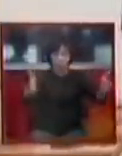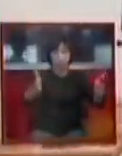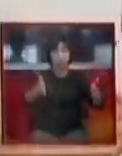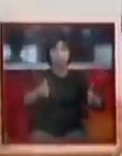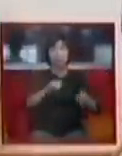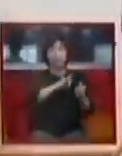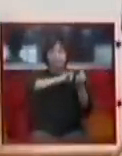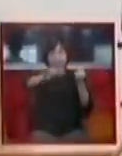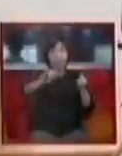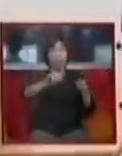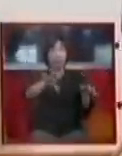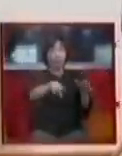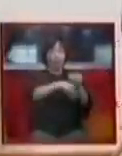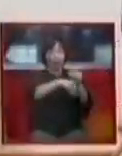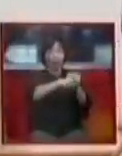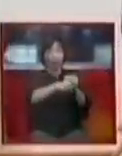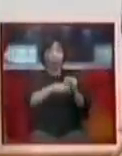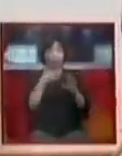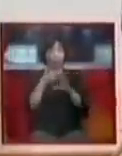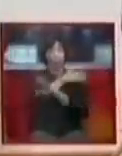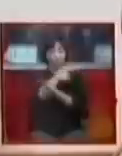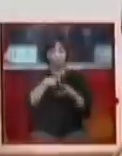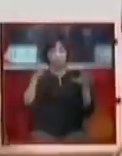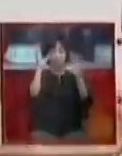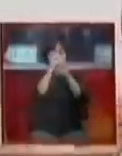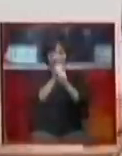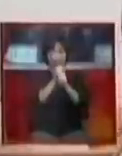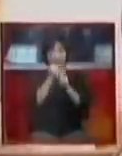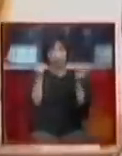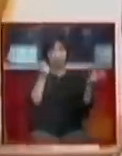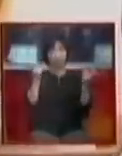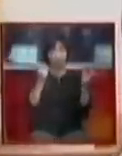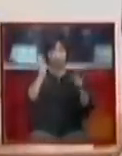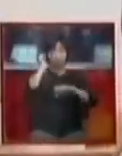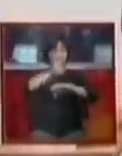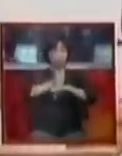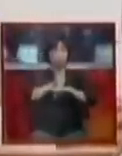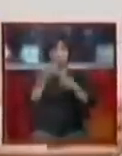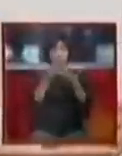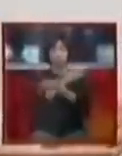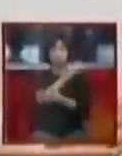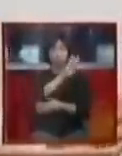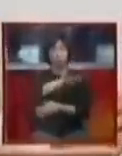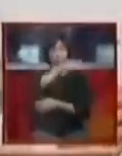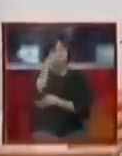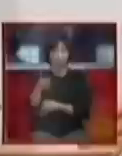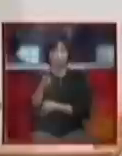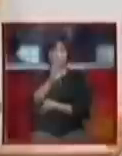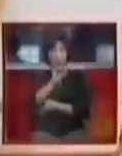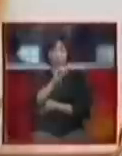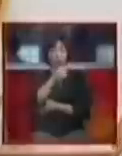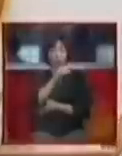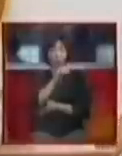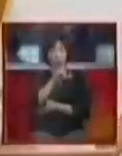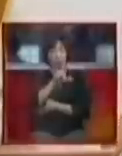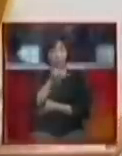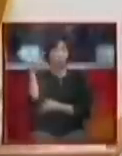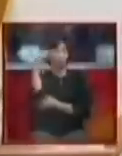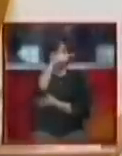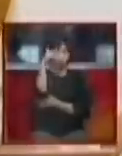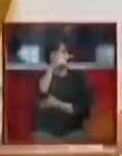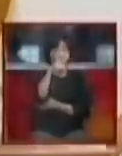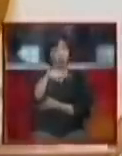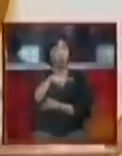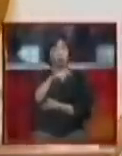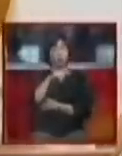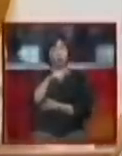kapatid. Bago matapos ang aking termino, nakatayo na ang New Bohol Airport sa Panglao, New Legazpi